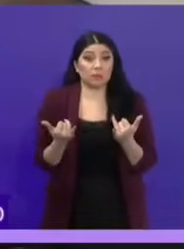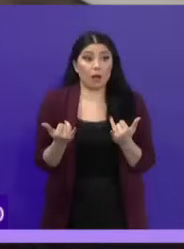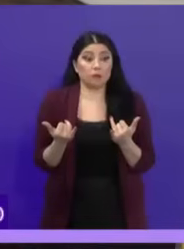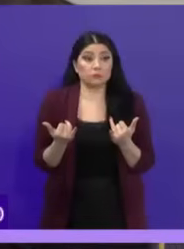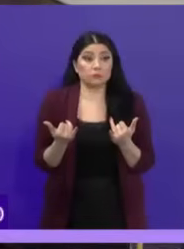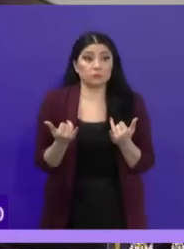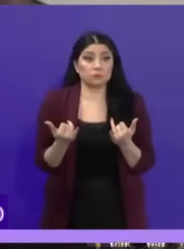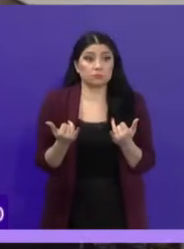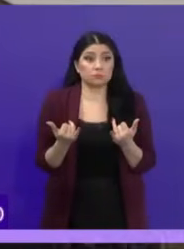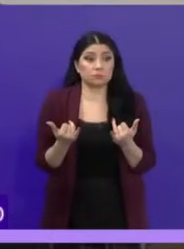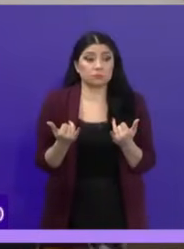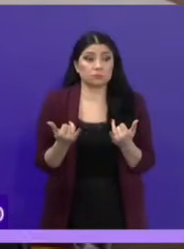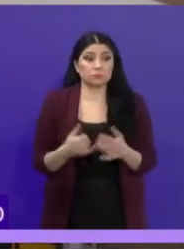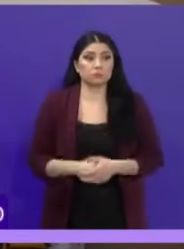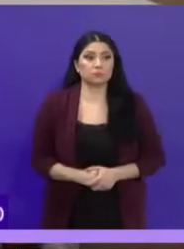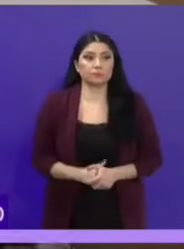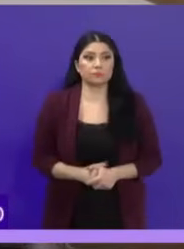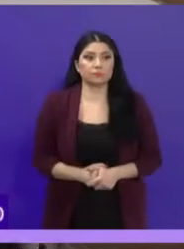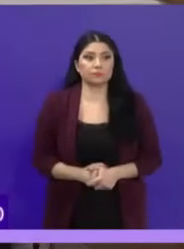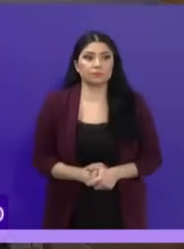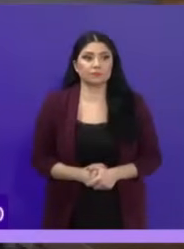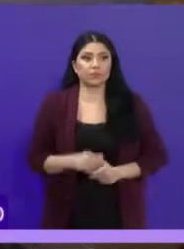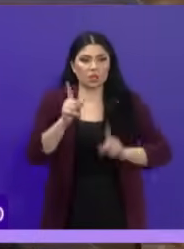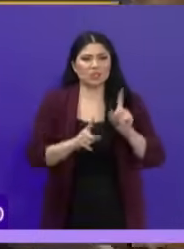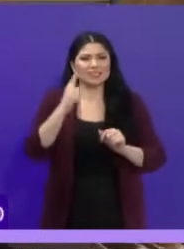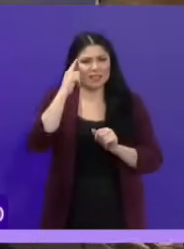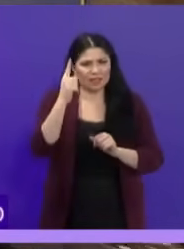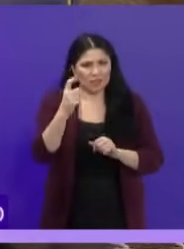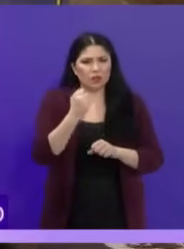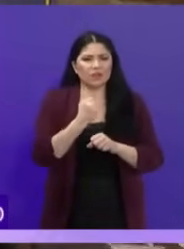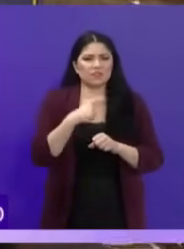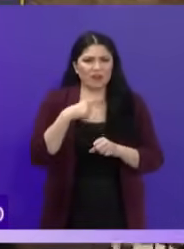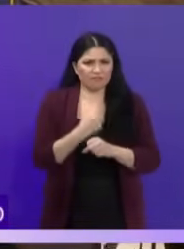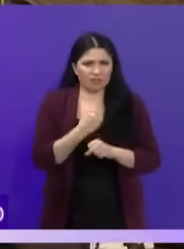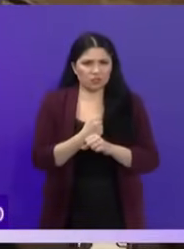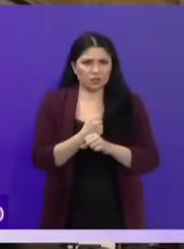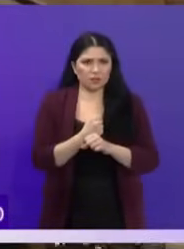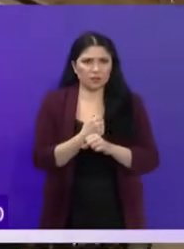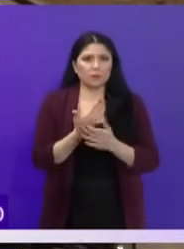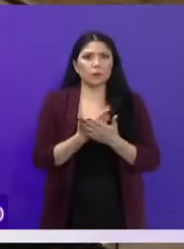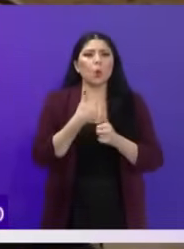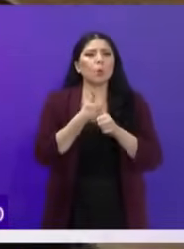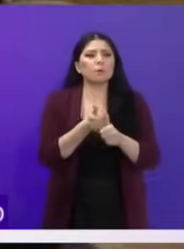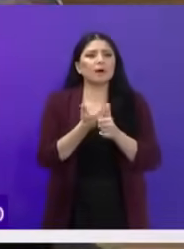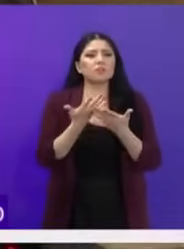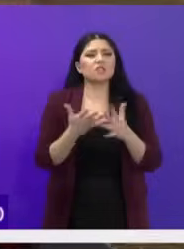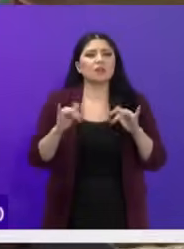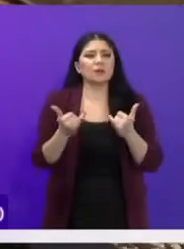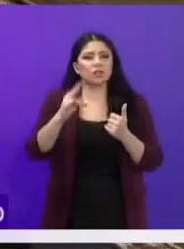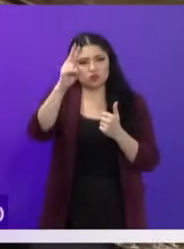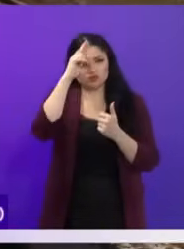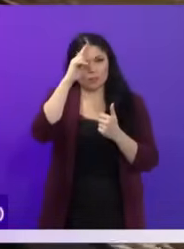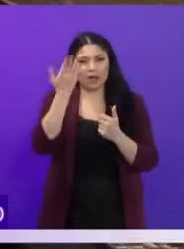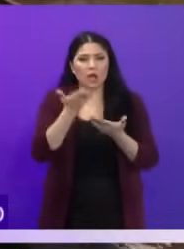protest spontan, deși era luat în calcul această variantă, pentru că urmăream evenimentele din Germania